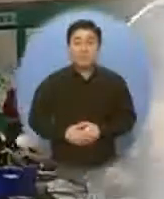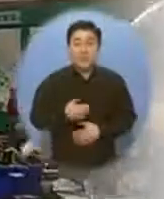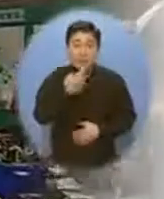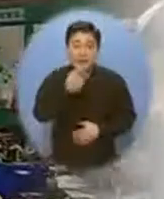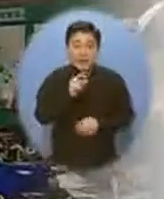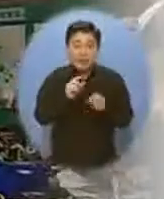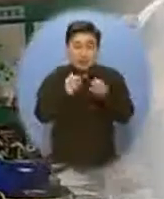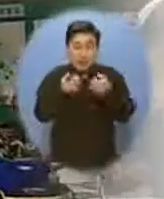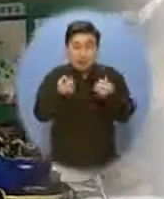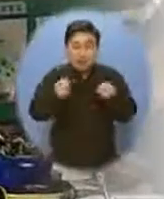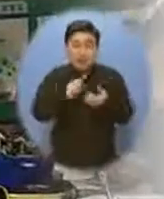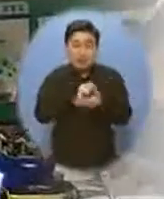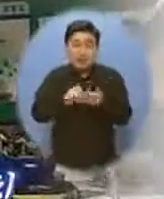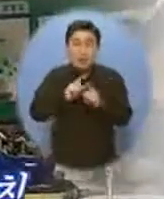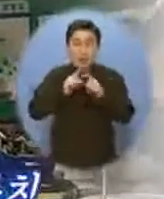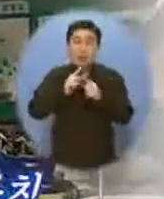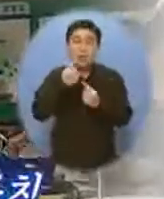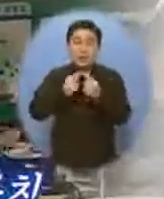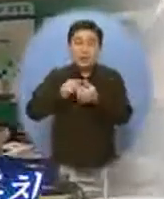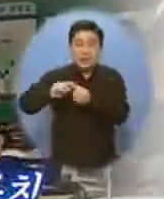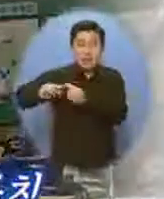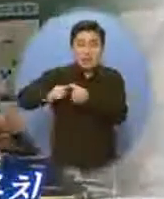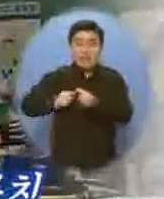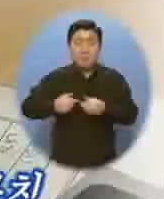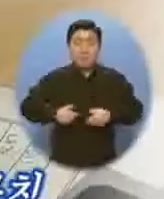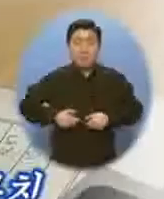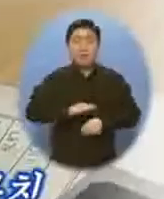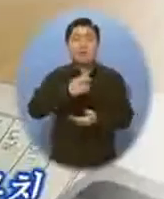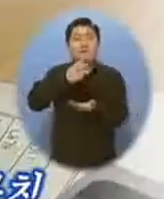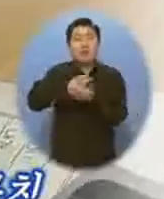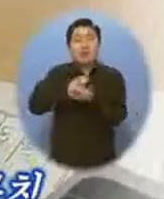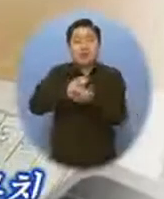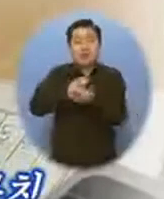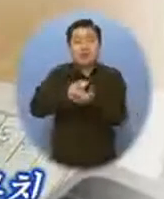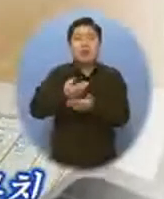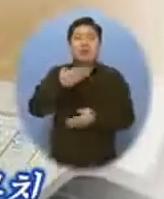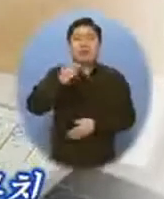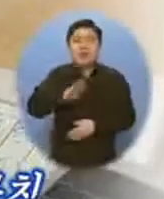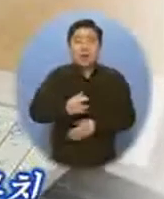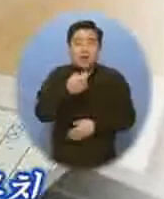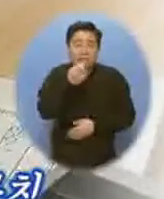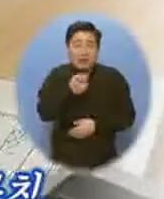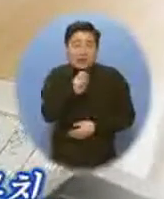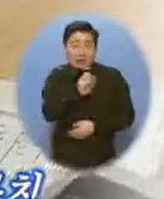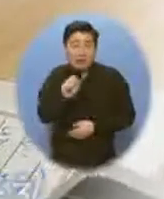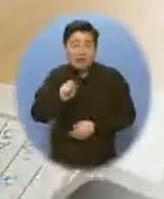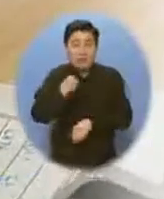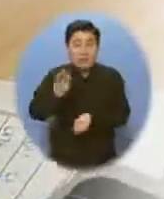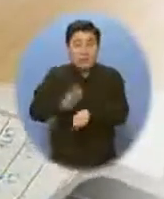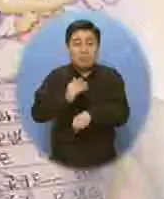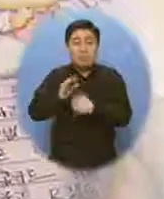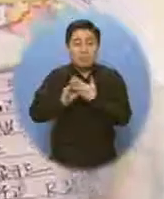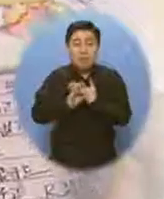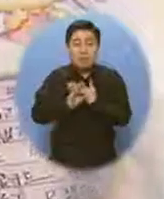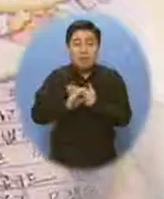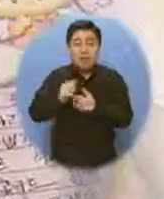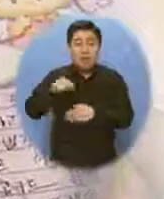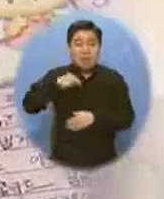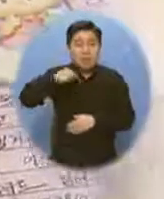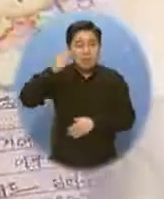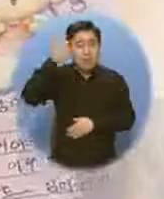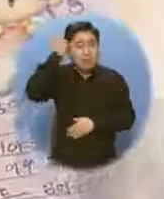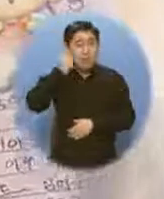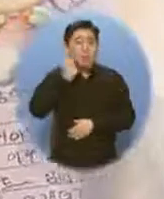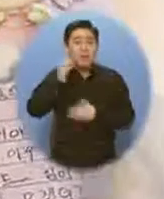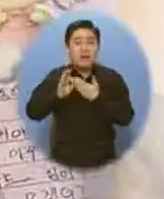띄어쓰기는 말보다는 글에서 필요한 우리말의 규칙입니다. 그러나 띄어쓰기의 개념이 머릿속에 익숙해지면